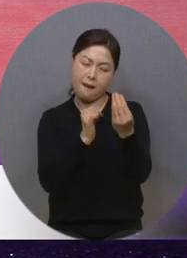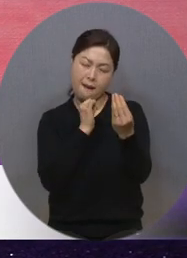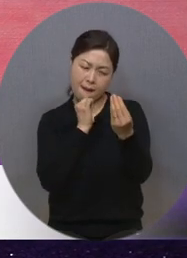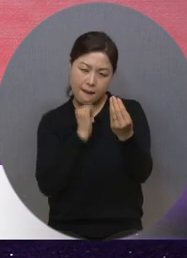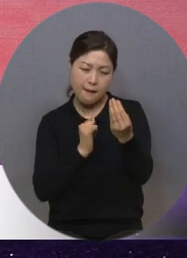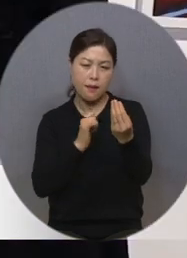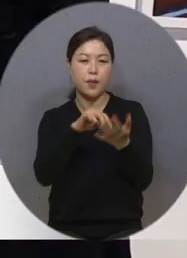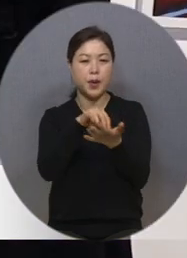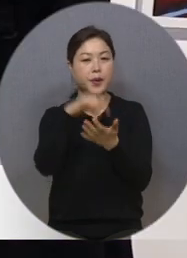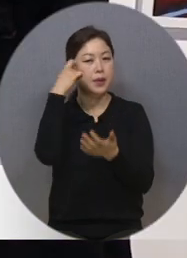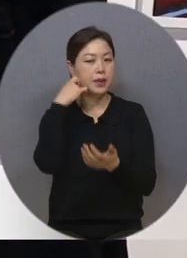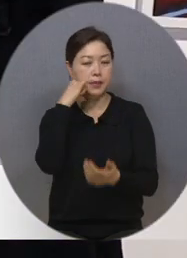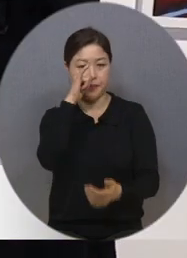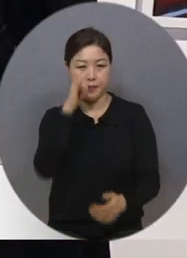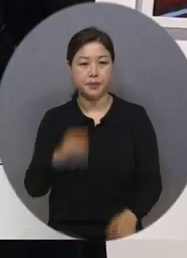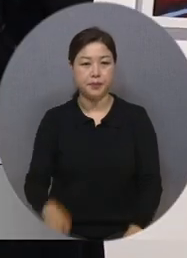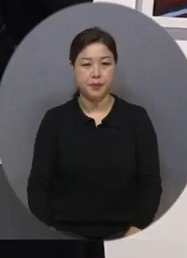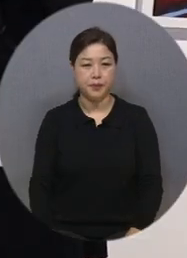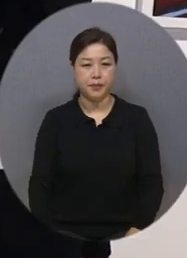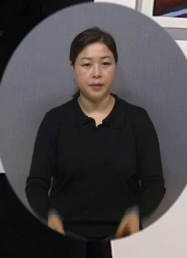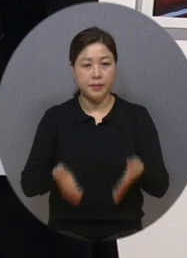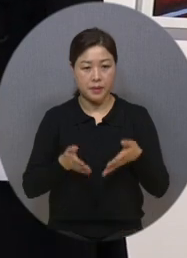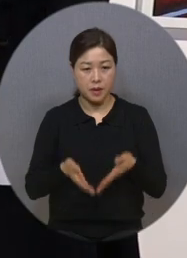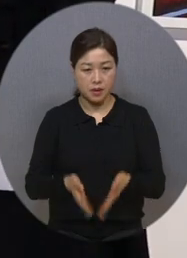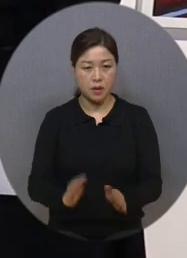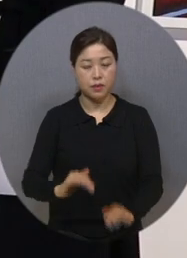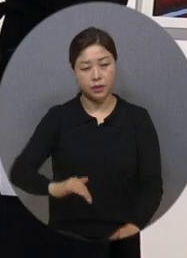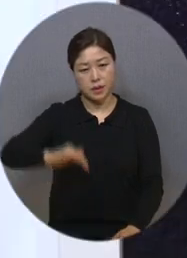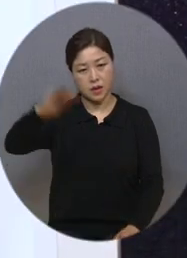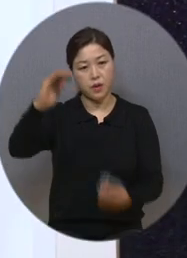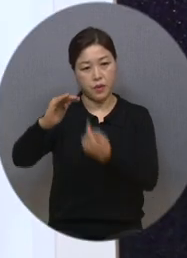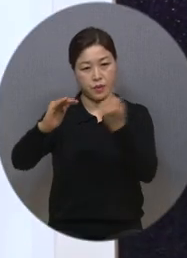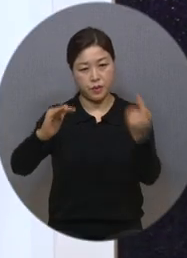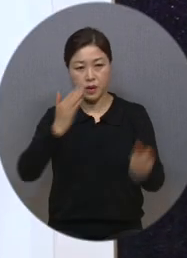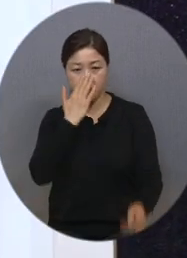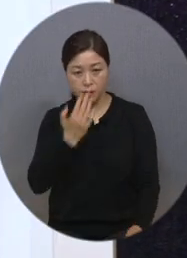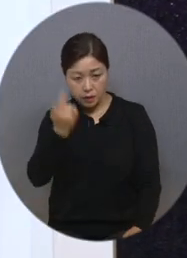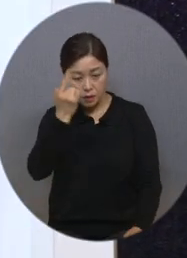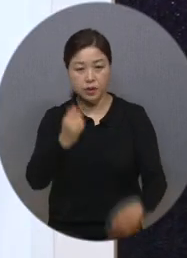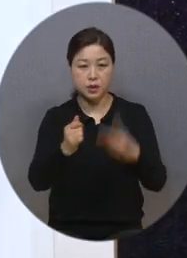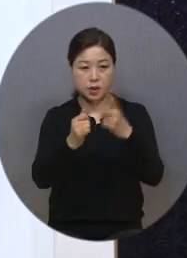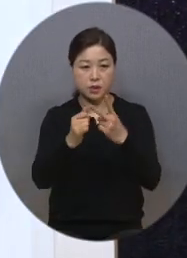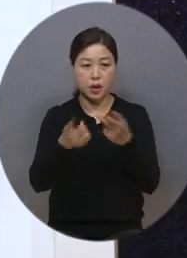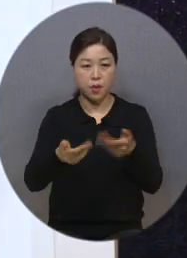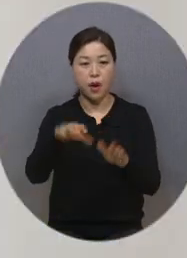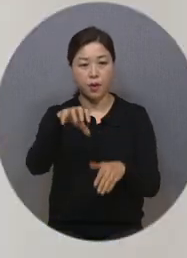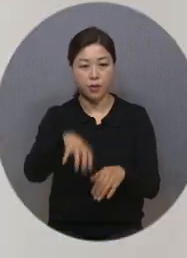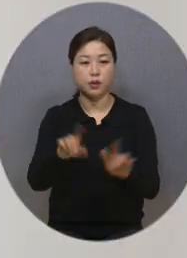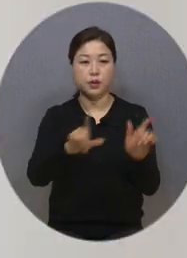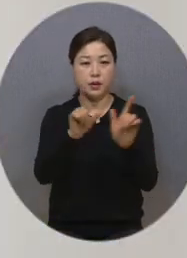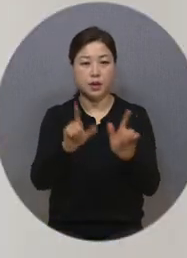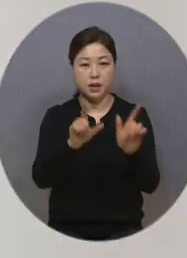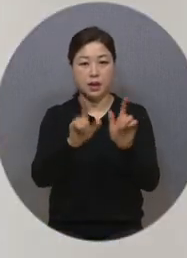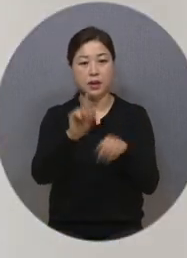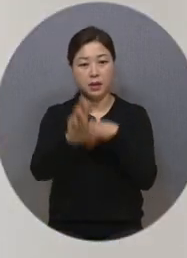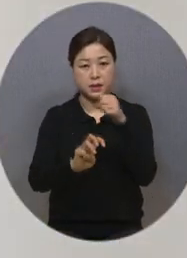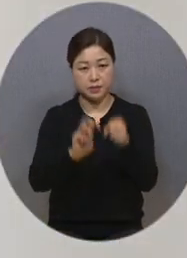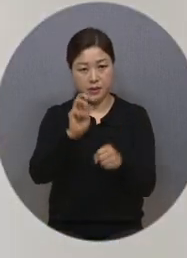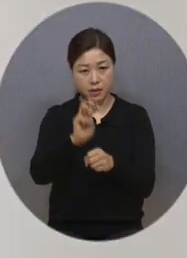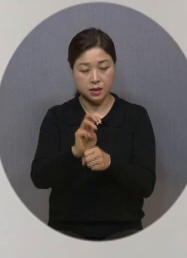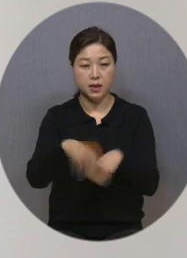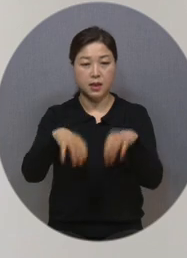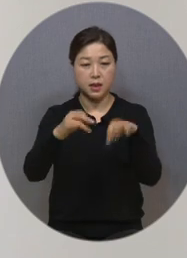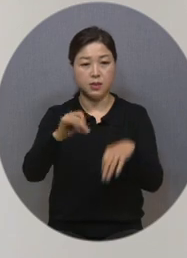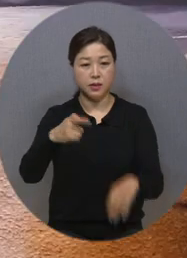느껴집니다. 태어나고 자란 고향을 떠나 순천을 제2의 고향으로 삼고 살아온 지 30년이 되는